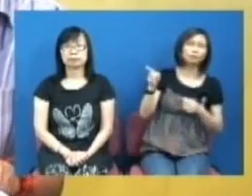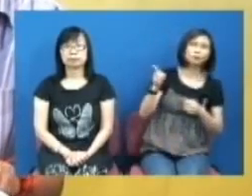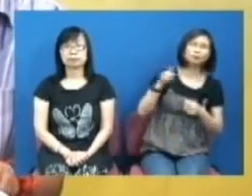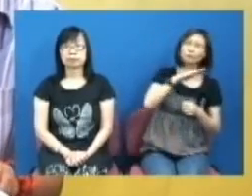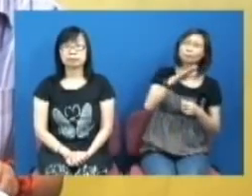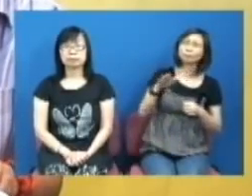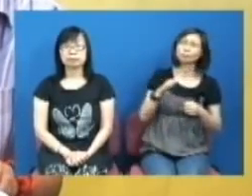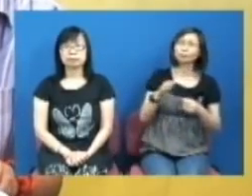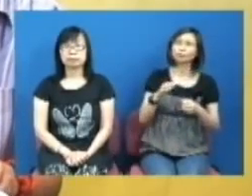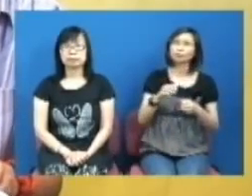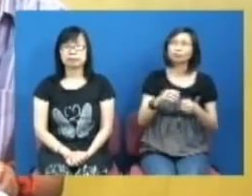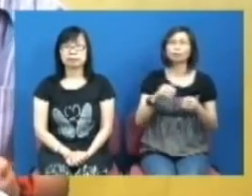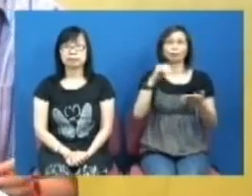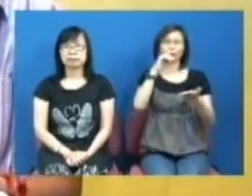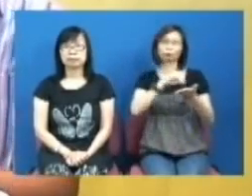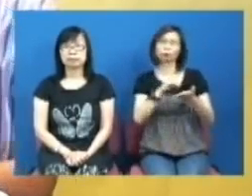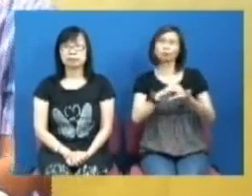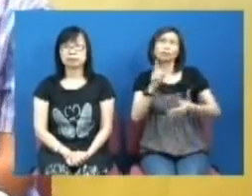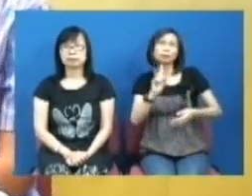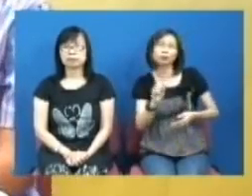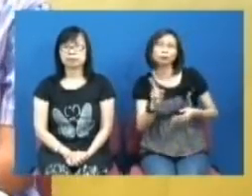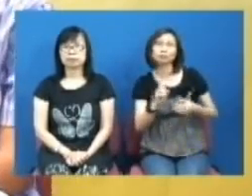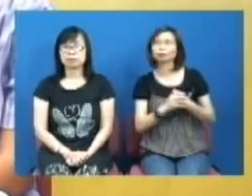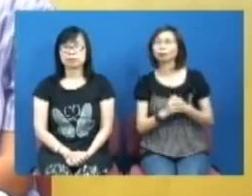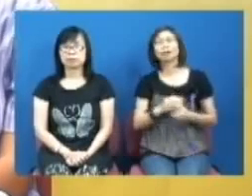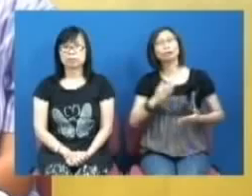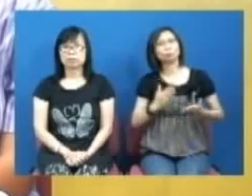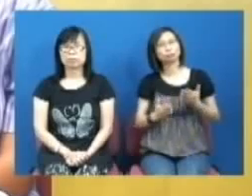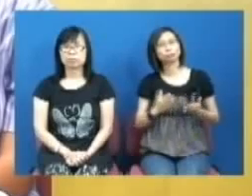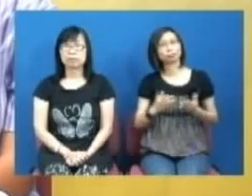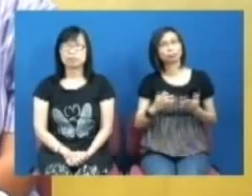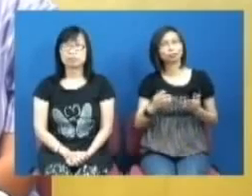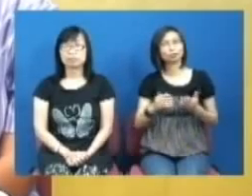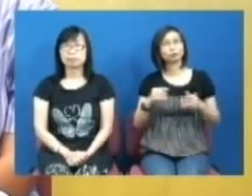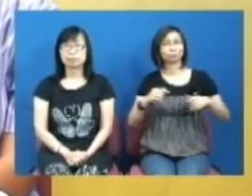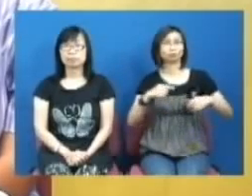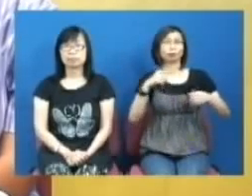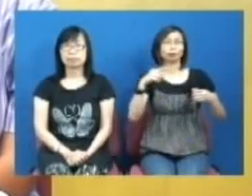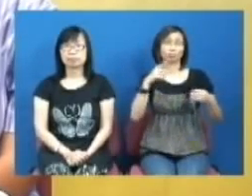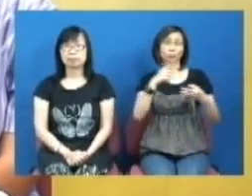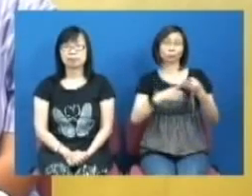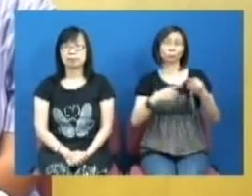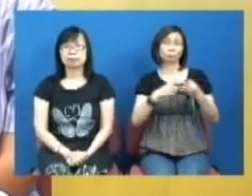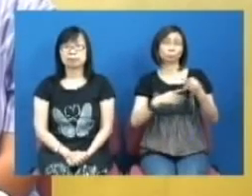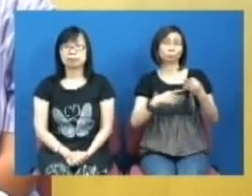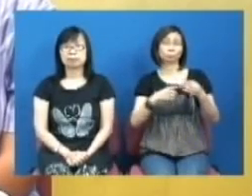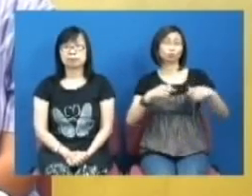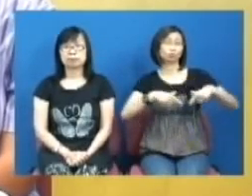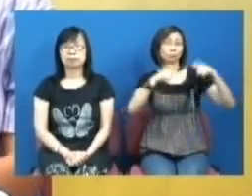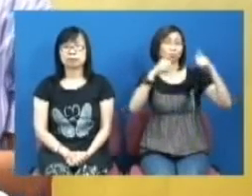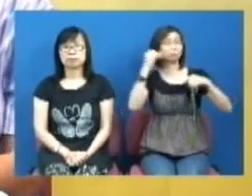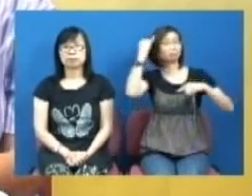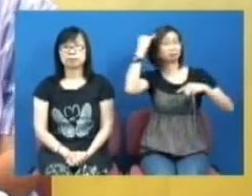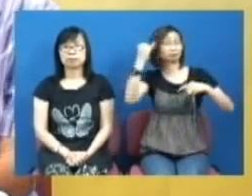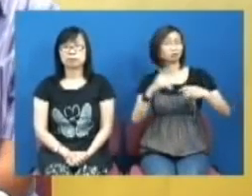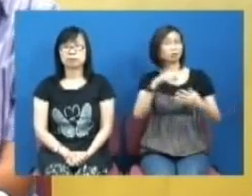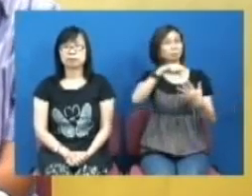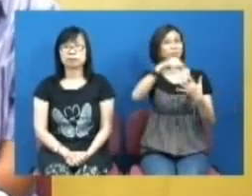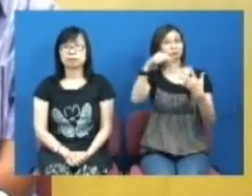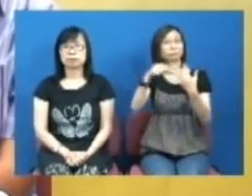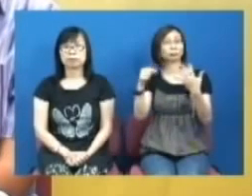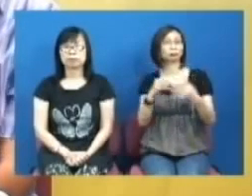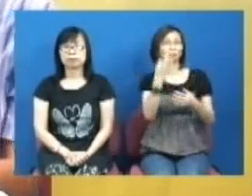理原則係點樣？咁當然佢可能真係博人唔知咁，然之後就抽嗰三個國家水嚟到講到就係話，即跟住